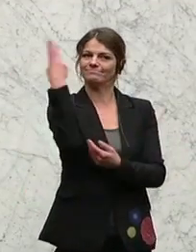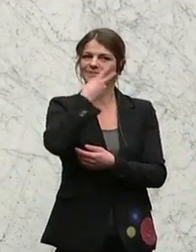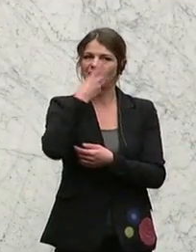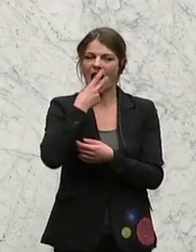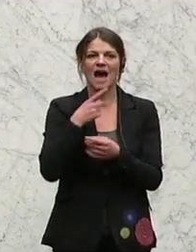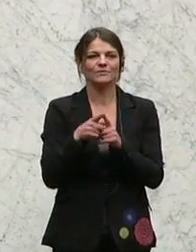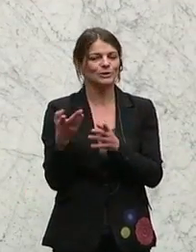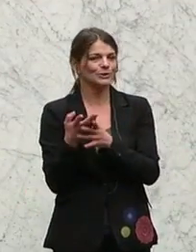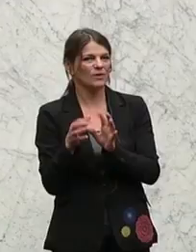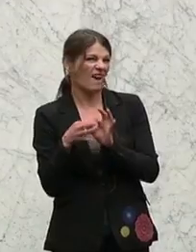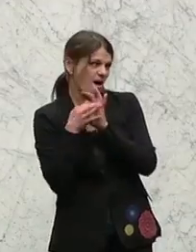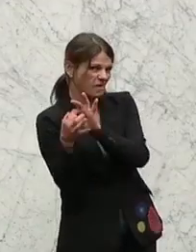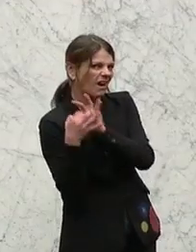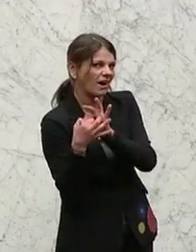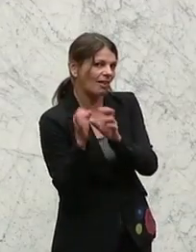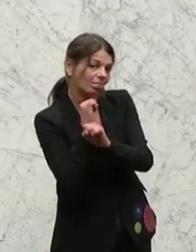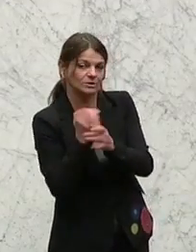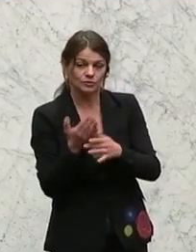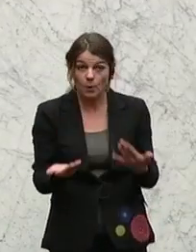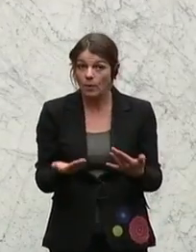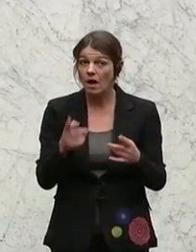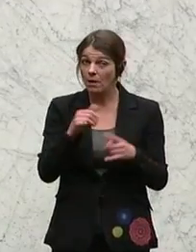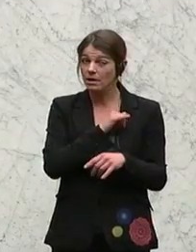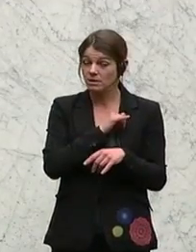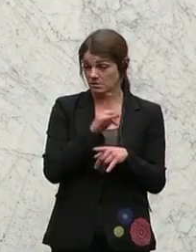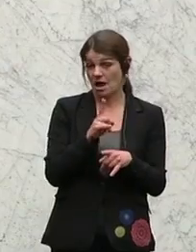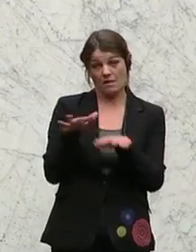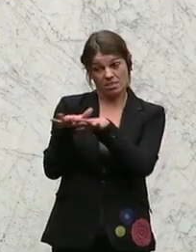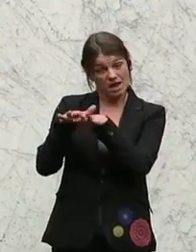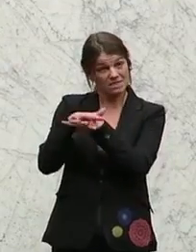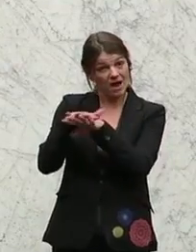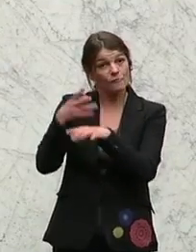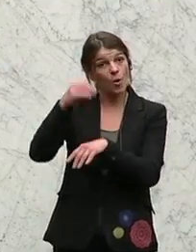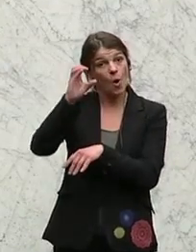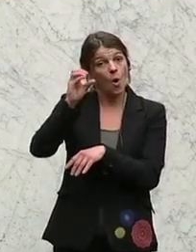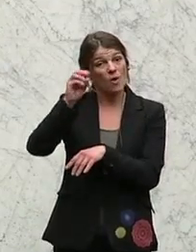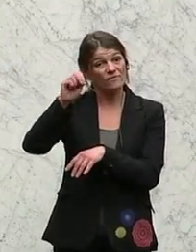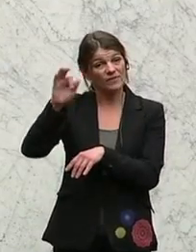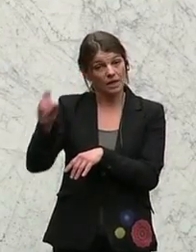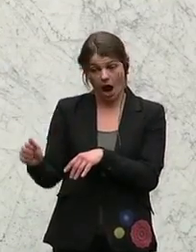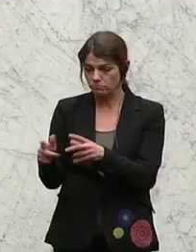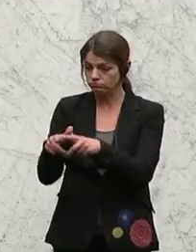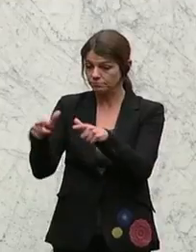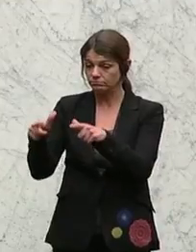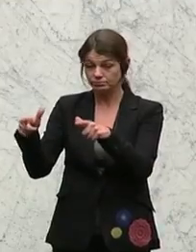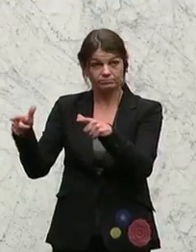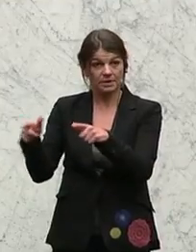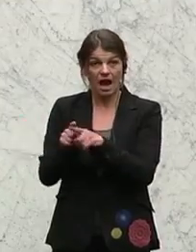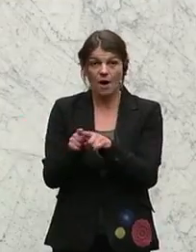Abhängigkeit. Und interessanterweise ist dieses Netzwerk der Confida gleichzeitig mitgewachsen